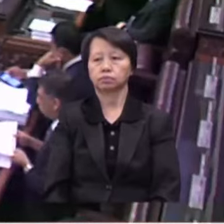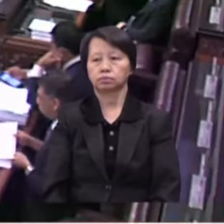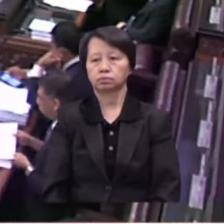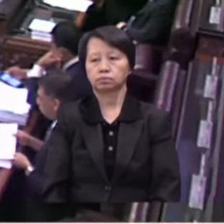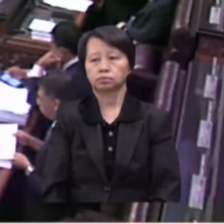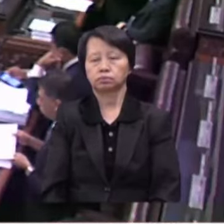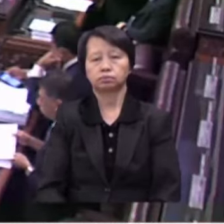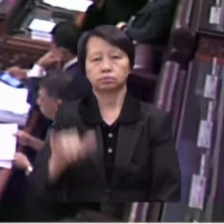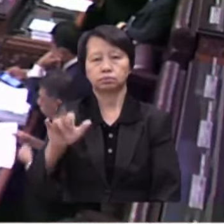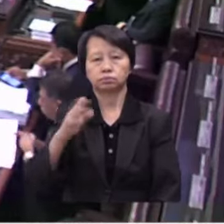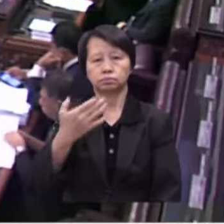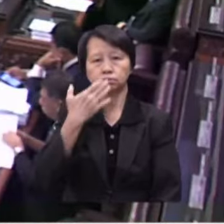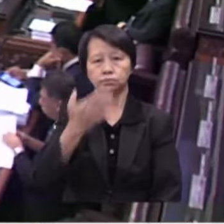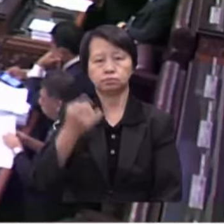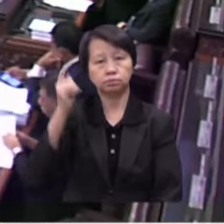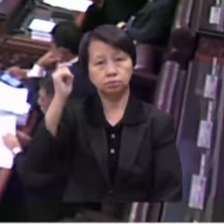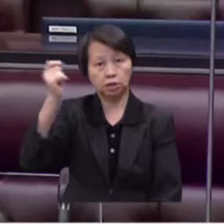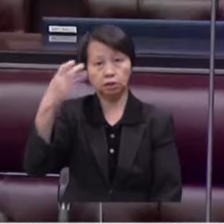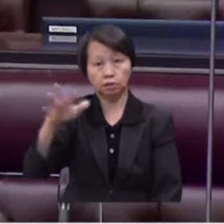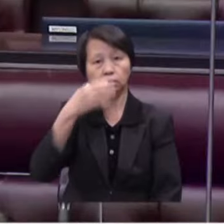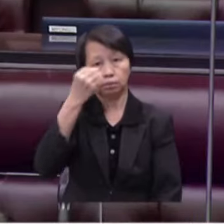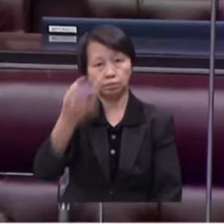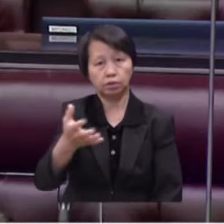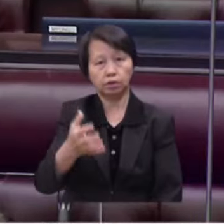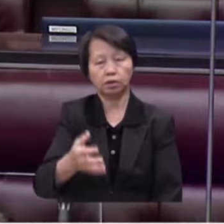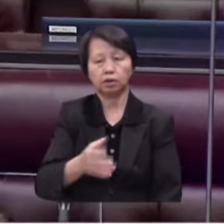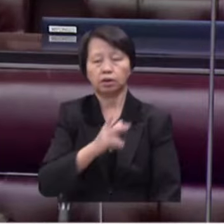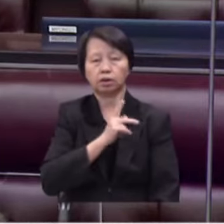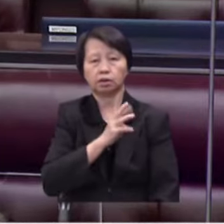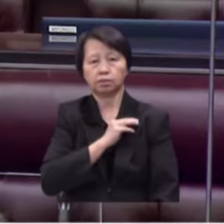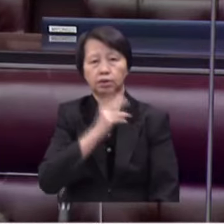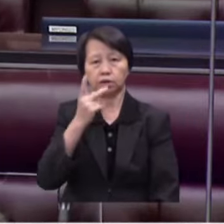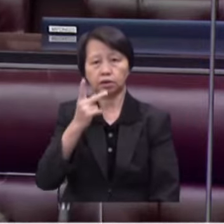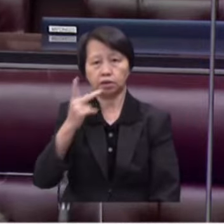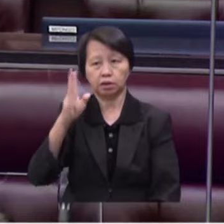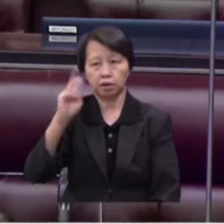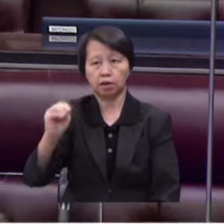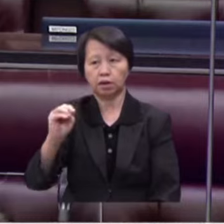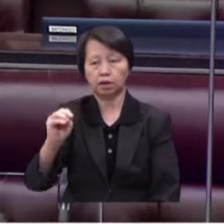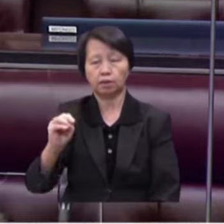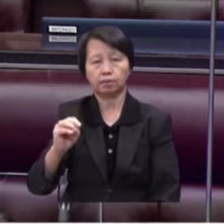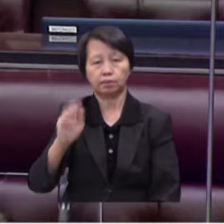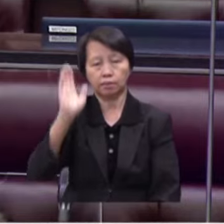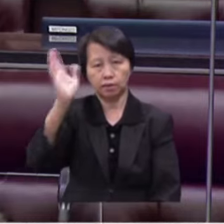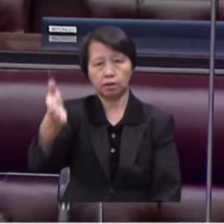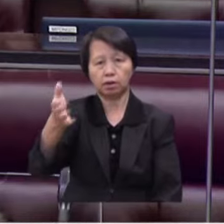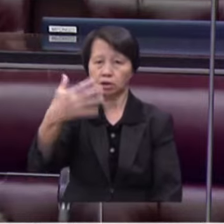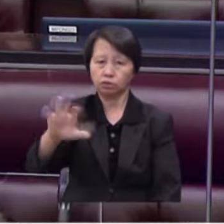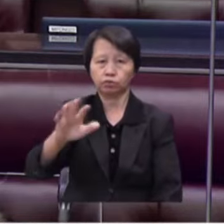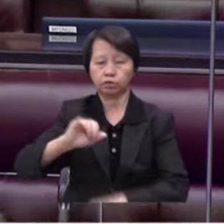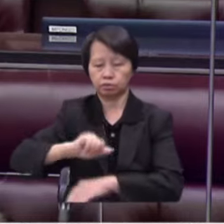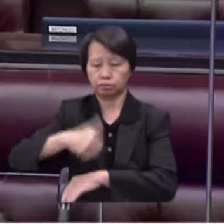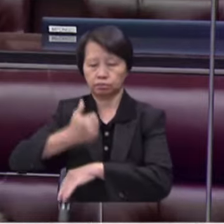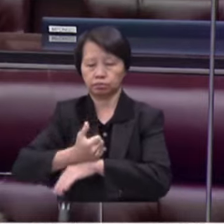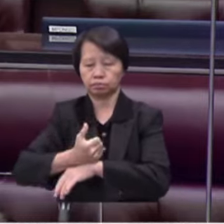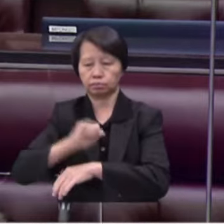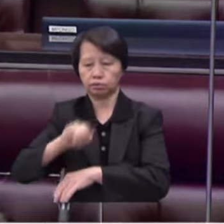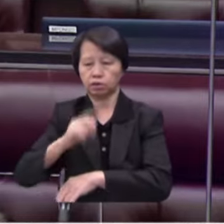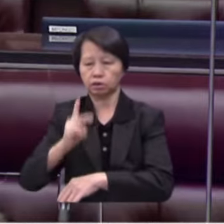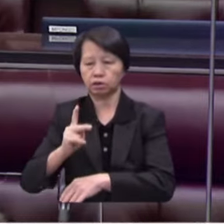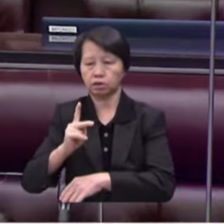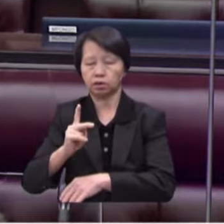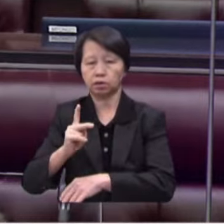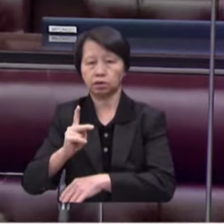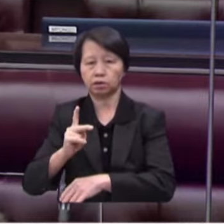saya mohon maaf tadi saya bilang begitu tahu bahwa pihak Kementerian Kesehatan agak telah menumbuhkan jabatan kuasa